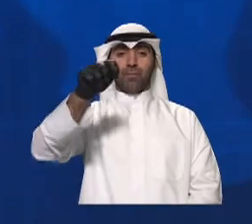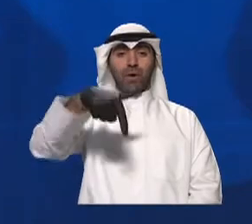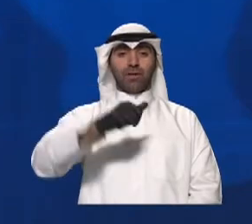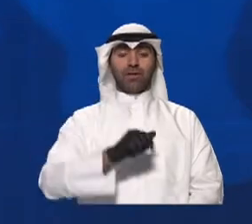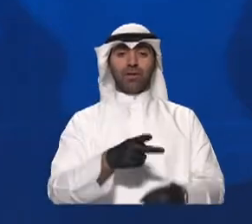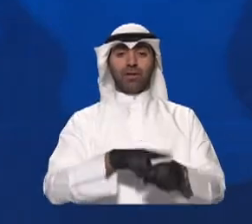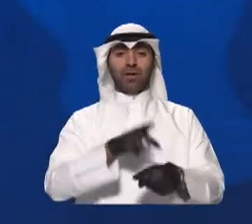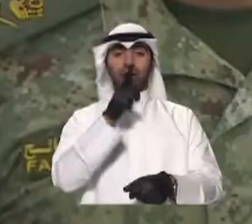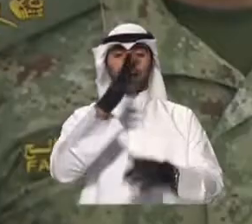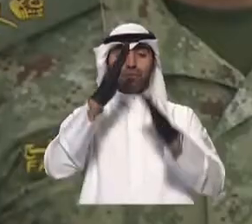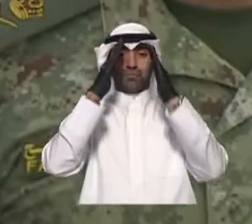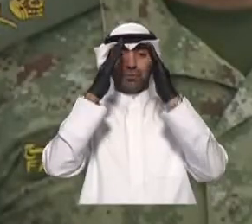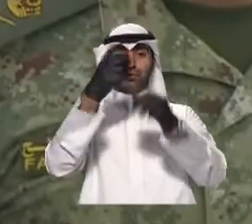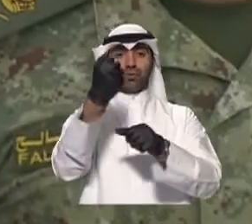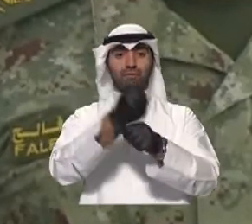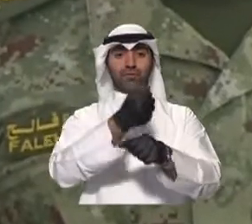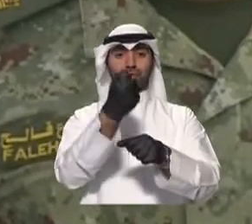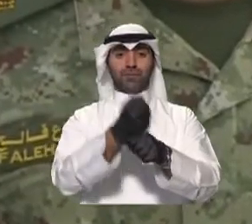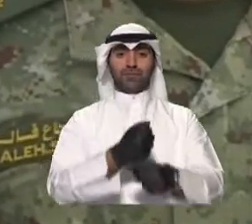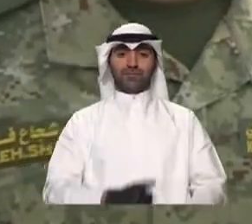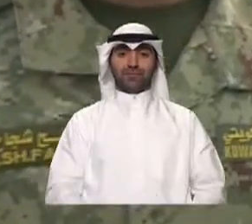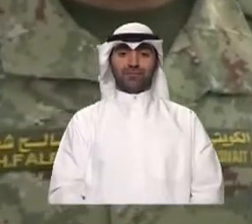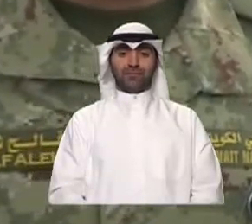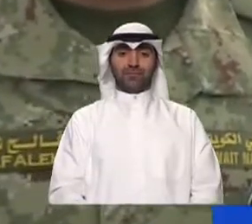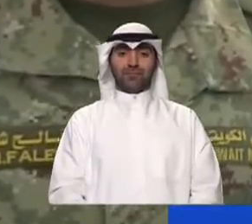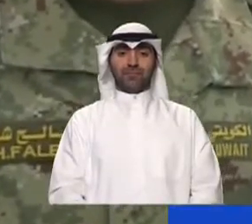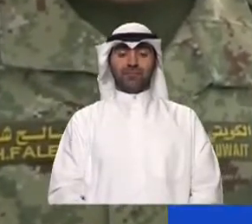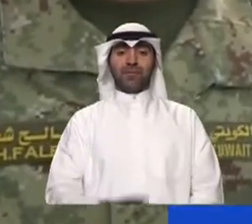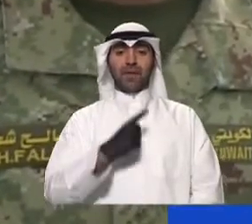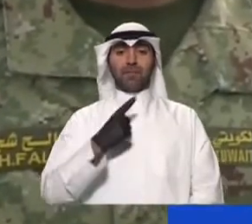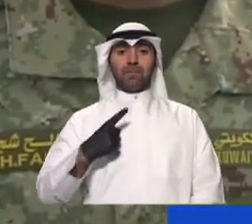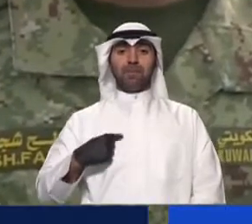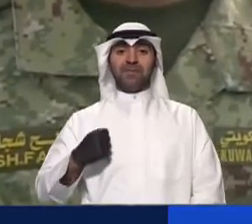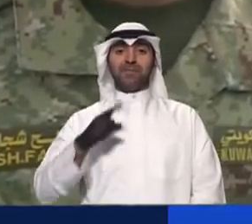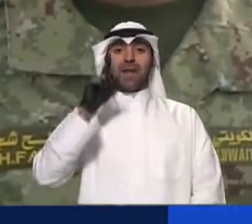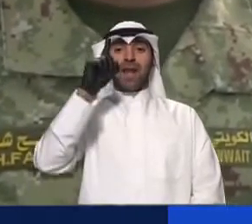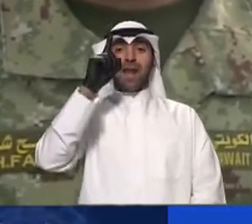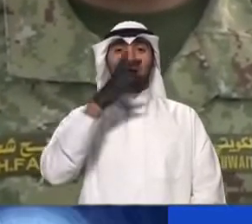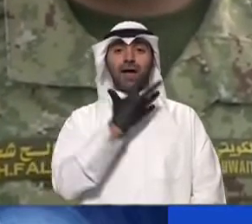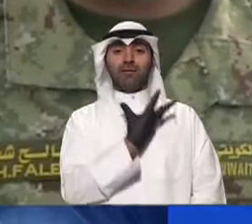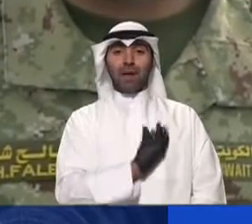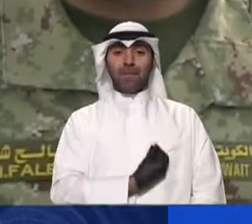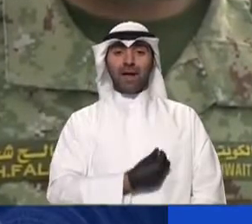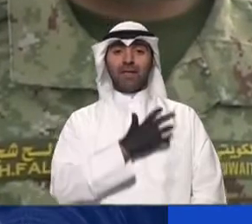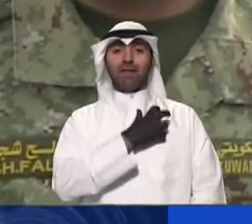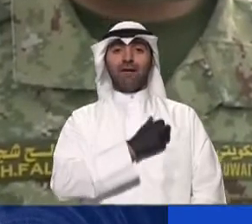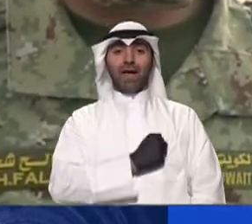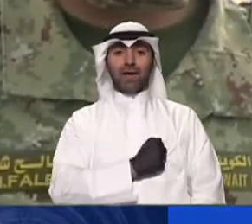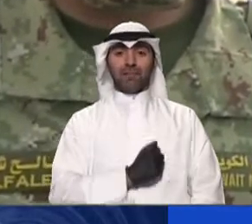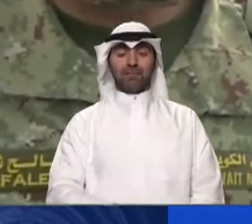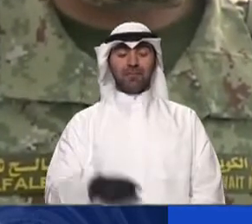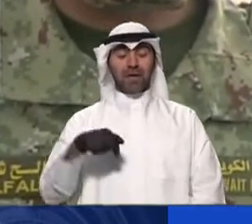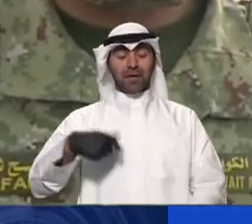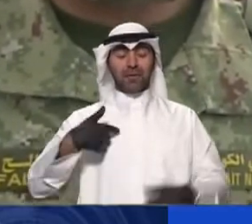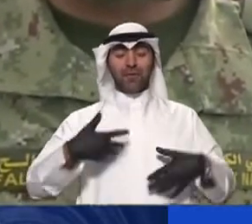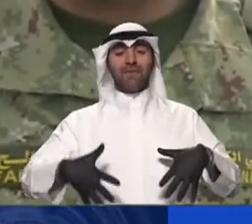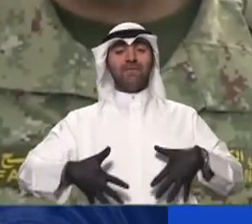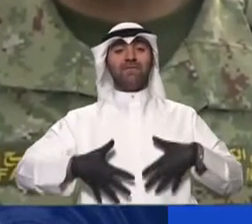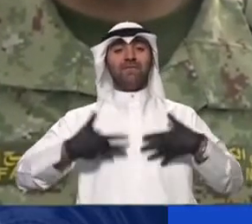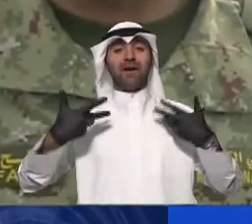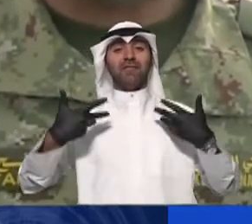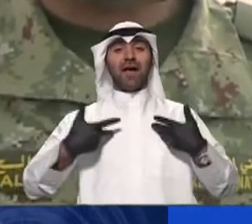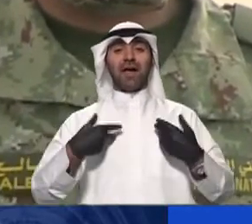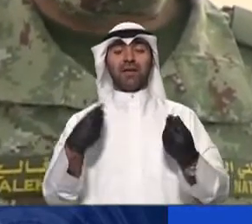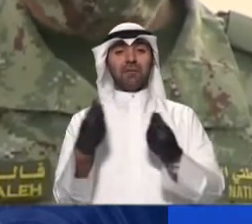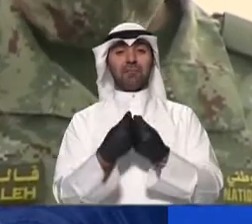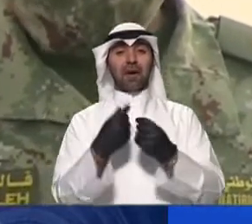الوطني. بسم الله الرحمن الرحيم، أنا سعيد بوجودي اليوم مع أخواني رجال الحرس الوطني